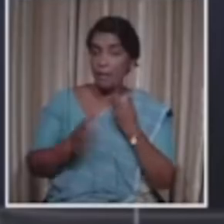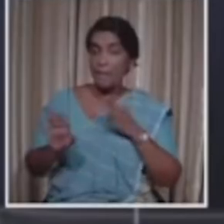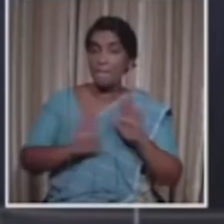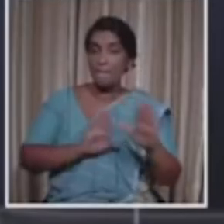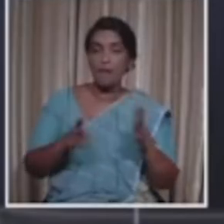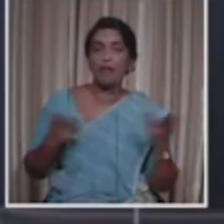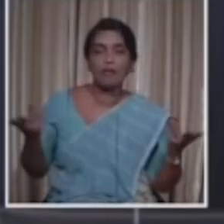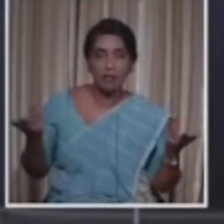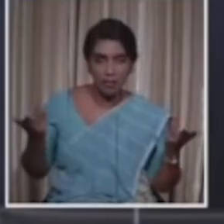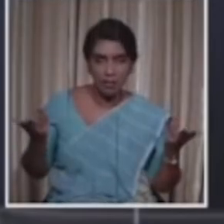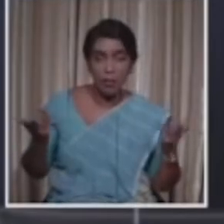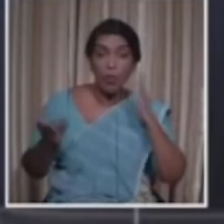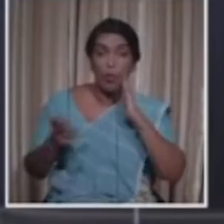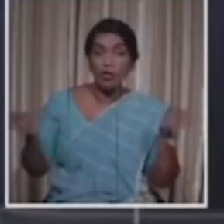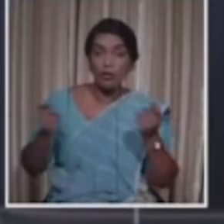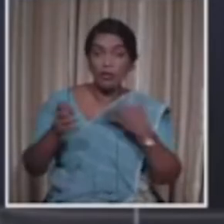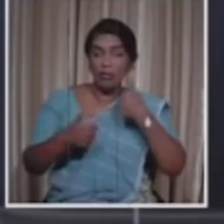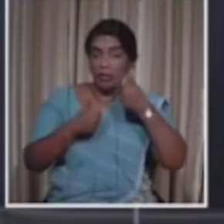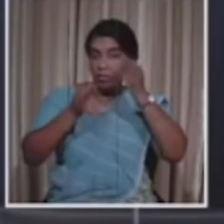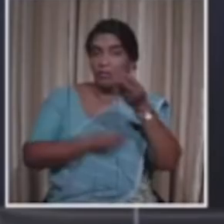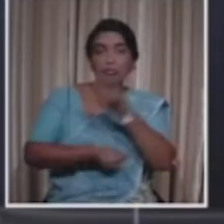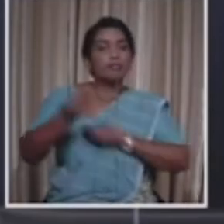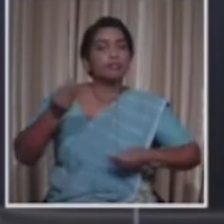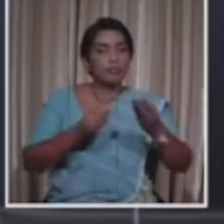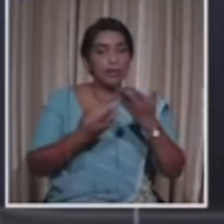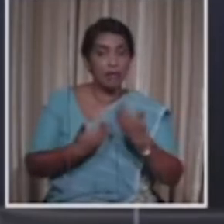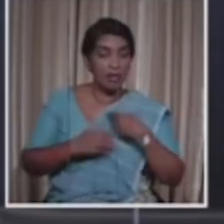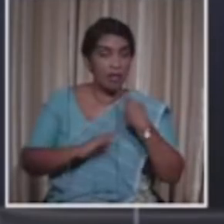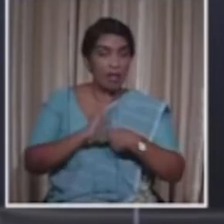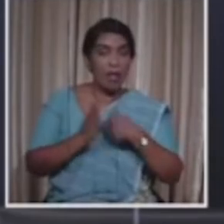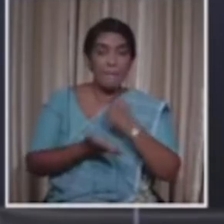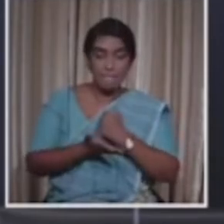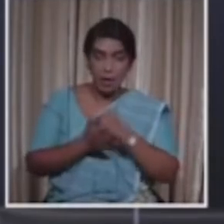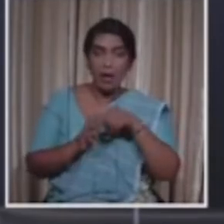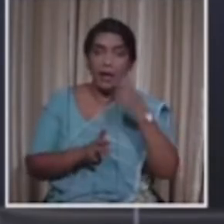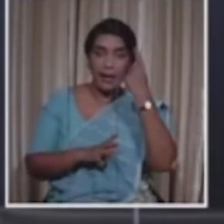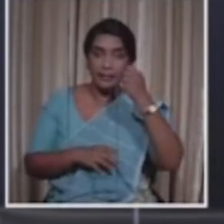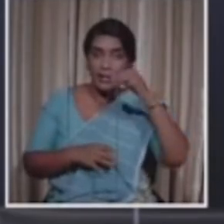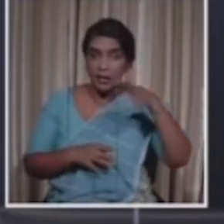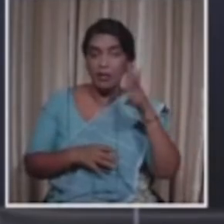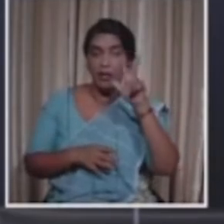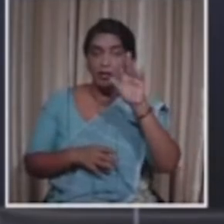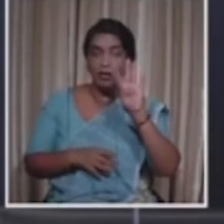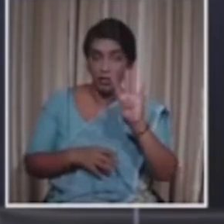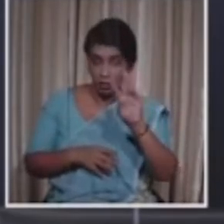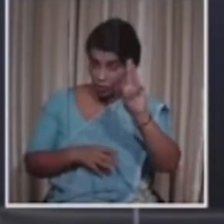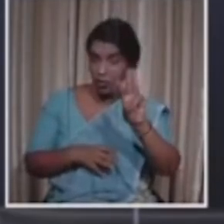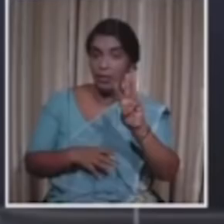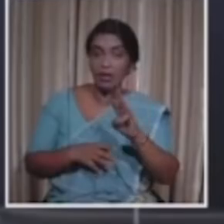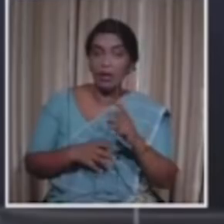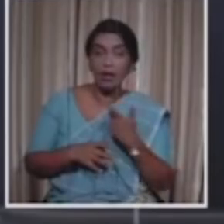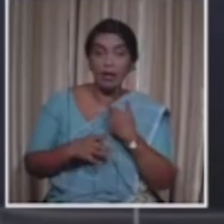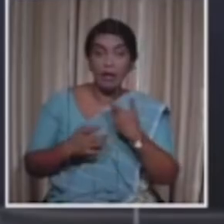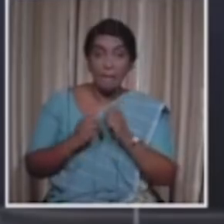කළේ නැහැ විදේශ වෙළඳාම කළේ නැහැ දැන් මම ලංකා බැංකුව නෝට 983 ෆොරින් කරන්සි බැංකින් යුනිට් එක පටන් ගත්තේ